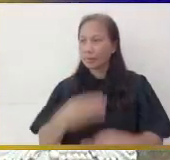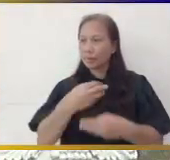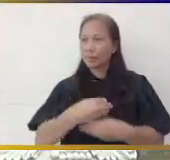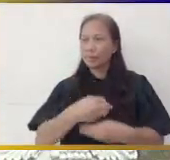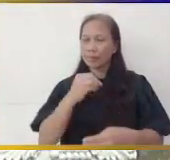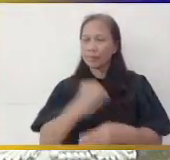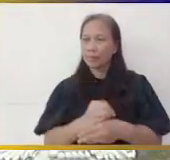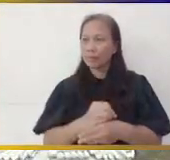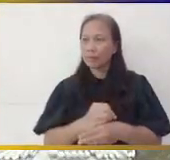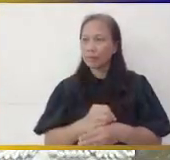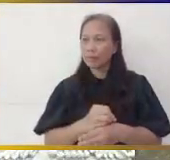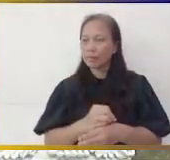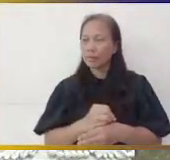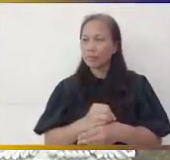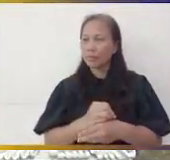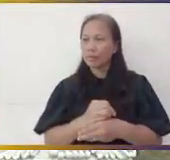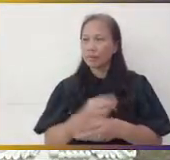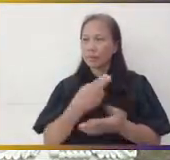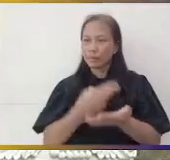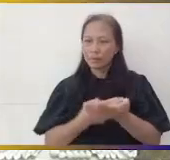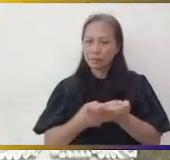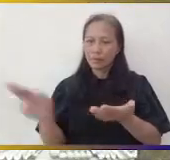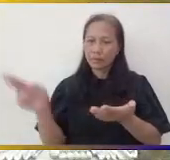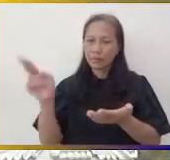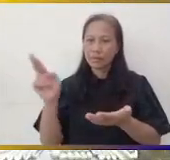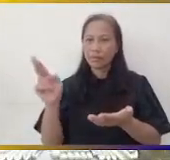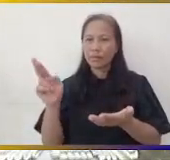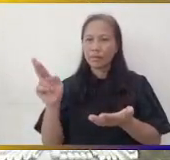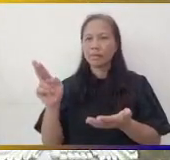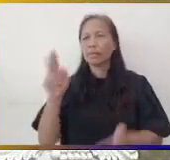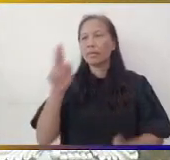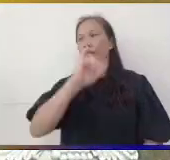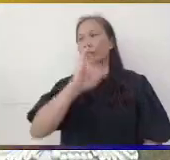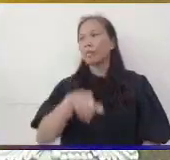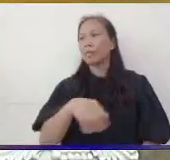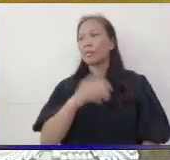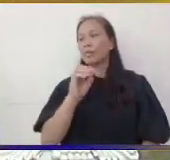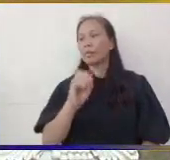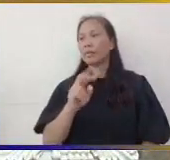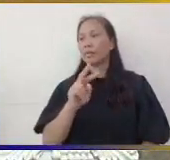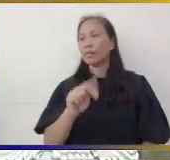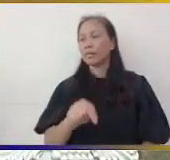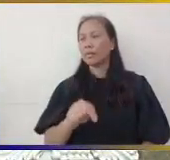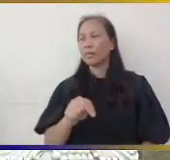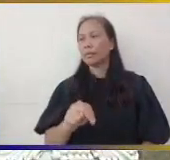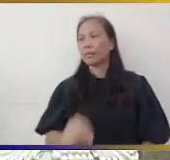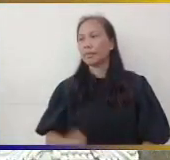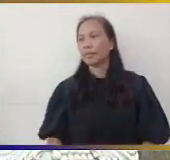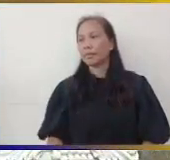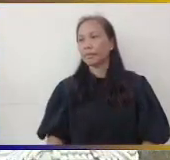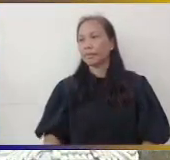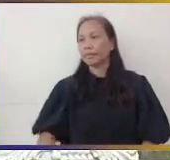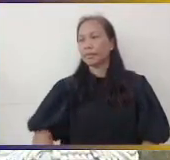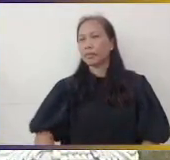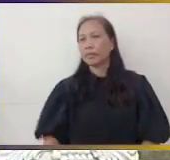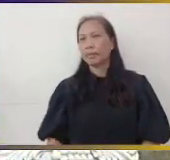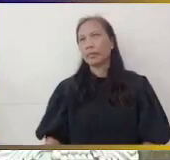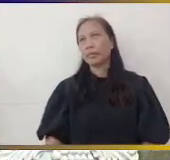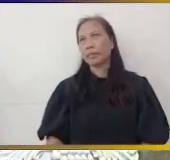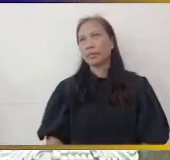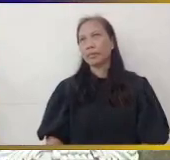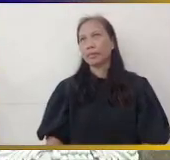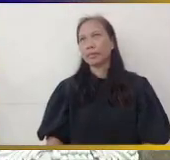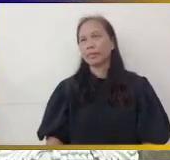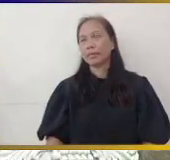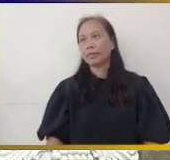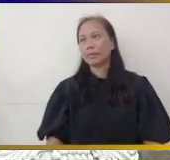nag-u ni John white Cliff okay siya po yung nint ng persecution ni